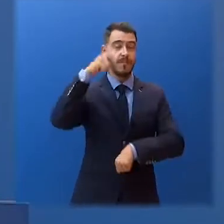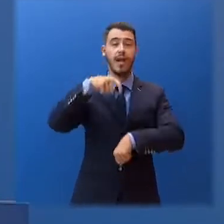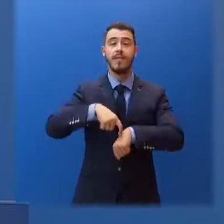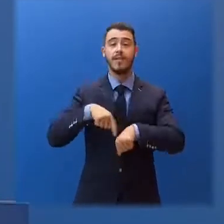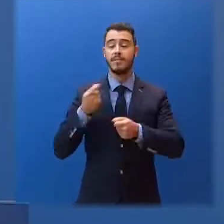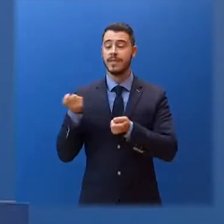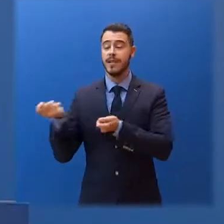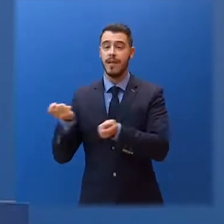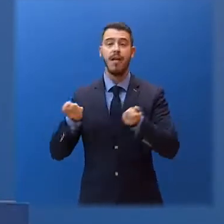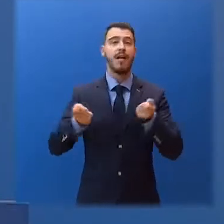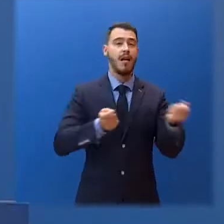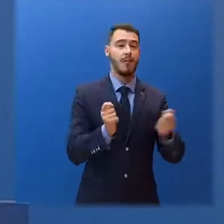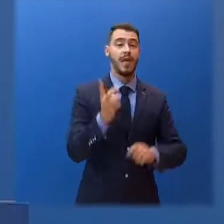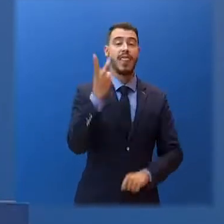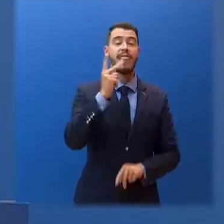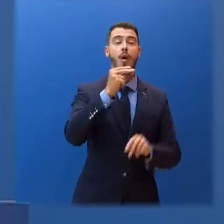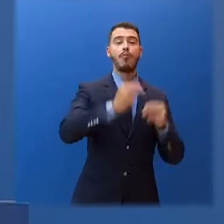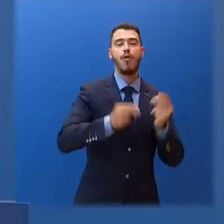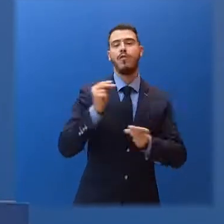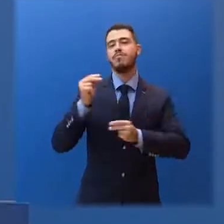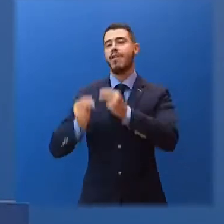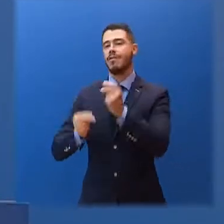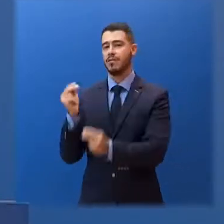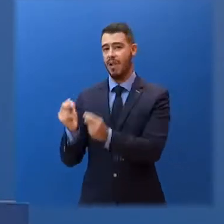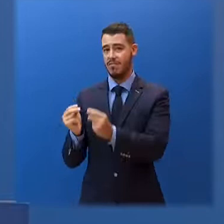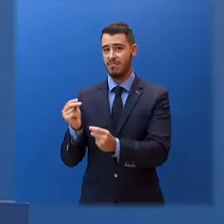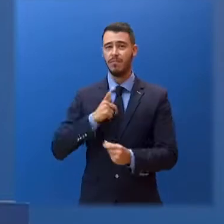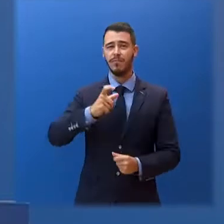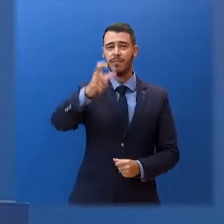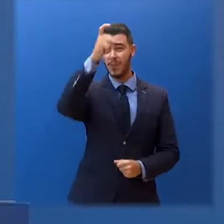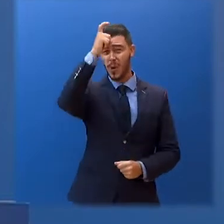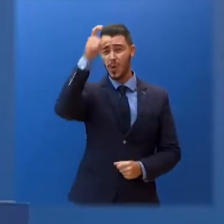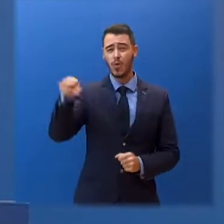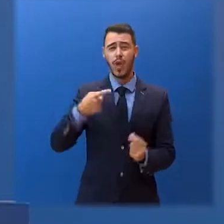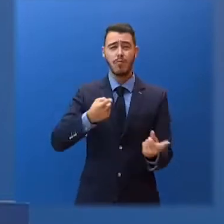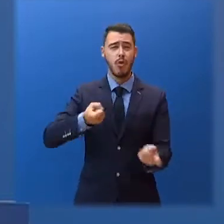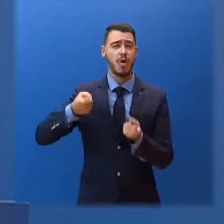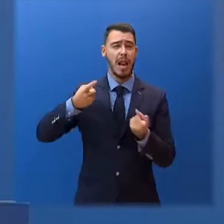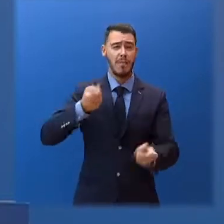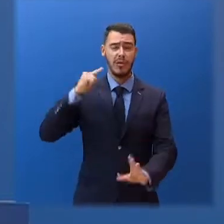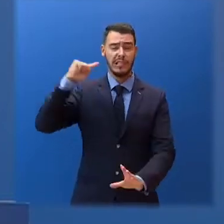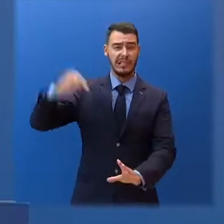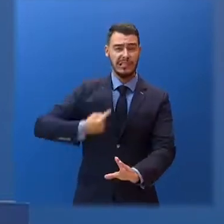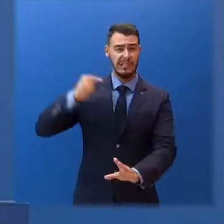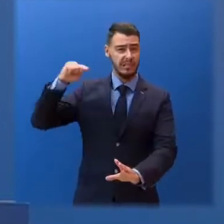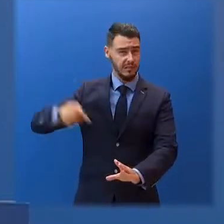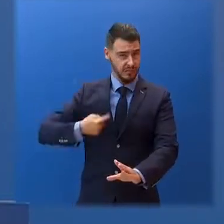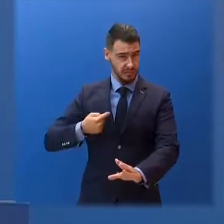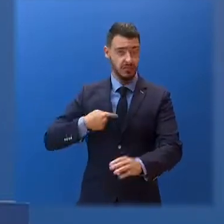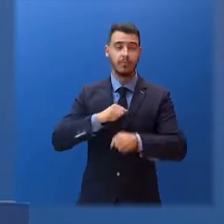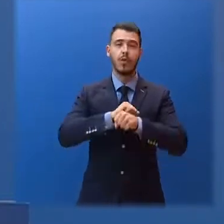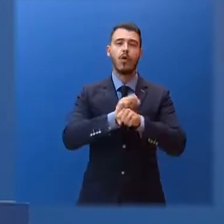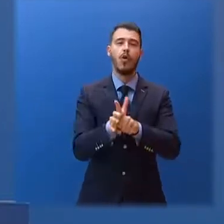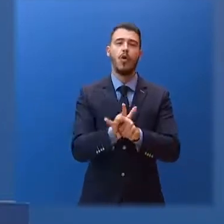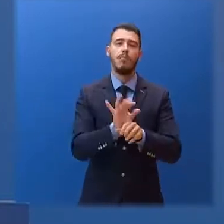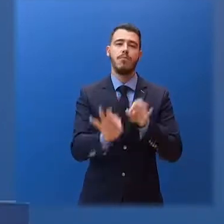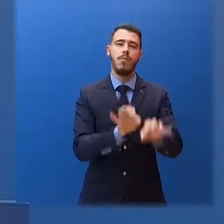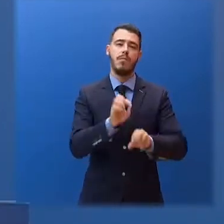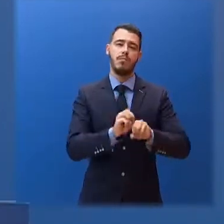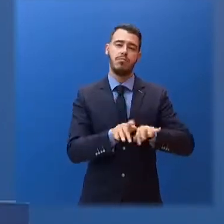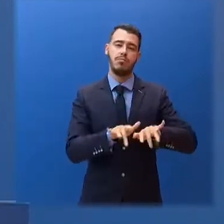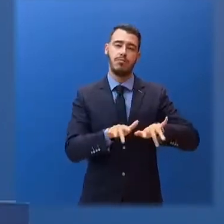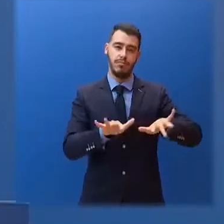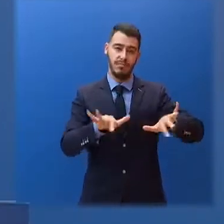μεγάλες εξωγενείς προκλήσεις. Τη συνεχιζόμενη τουρκική προκλητικότητα και την πανδημία του κορονοϊού. Είναι λοιπόν